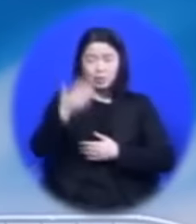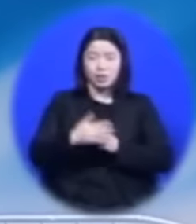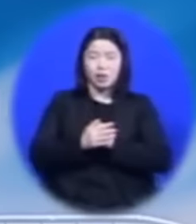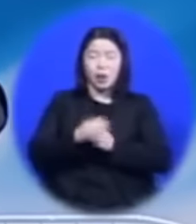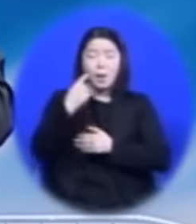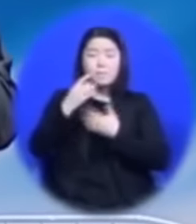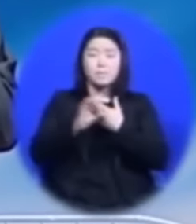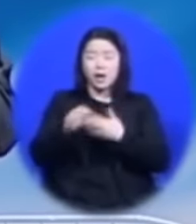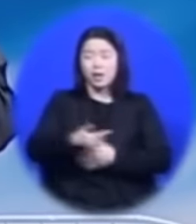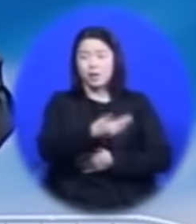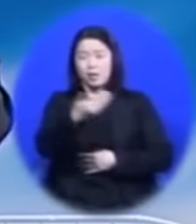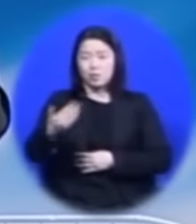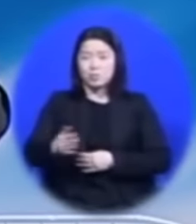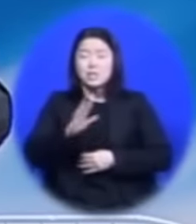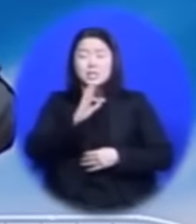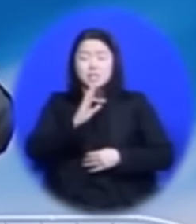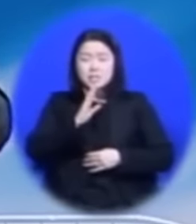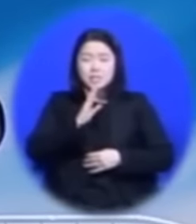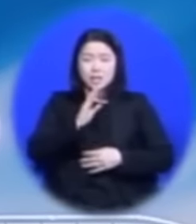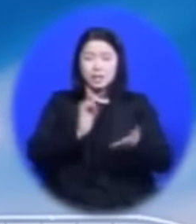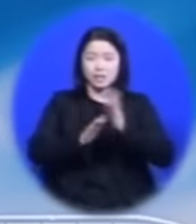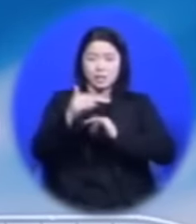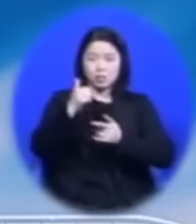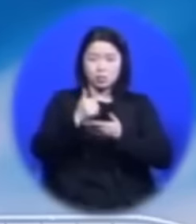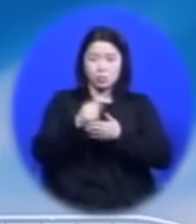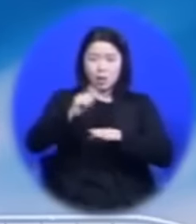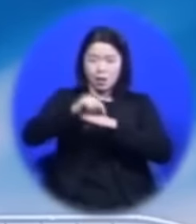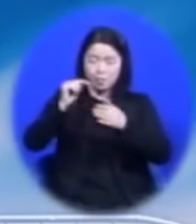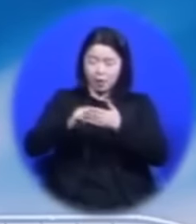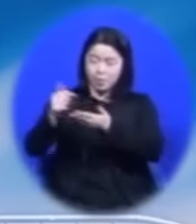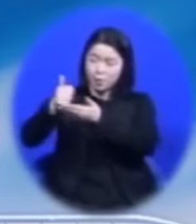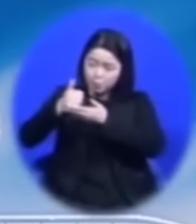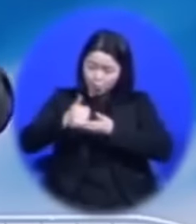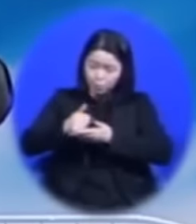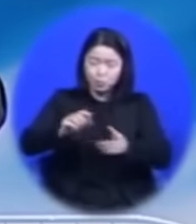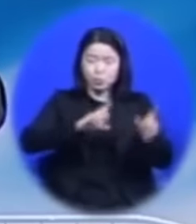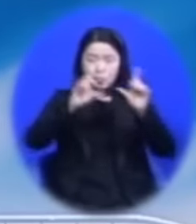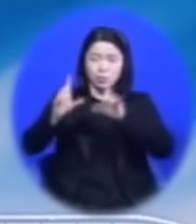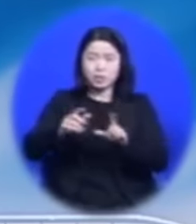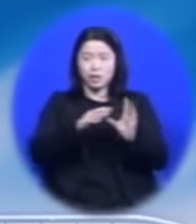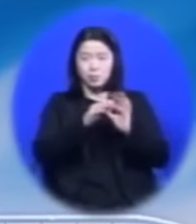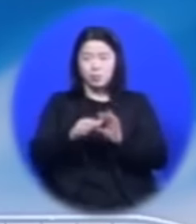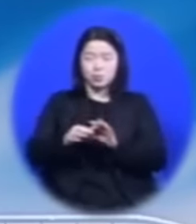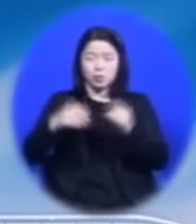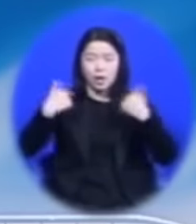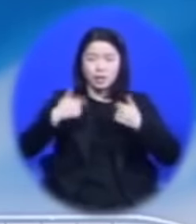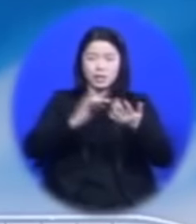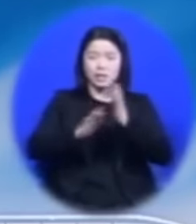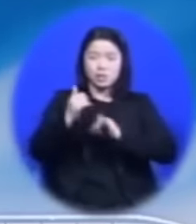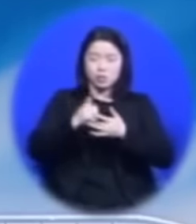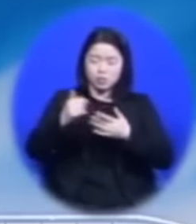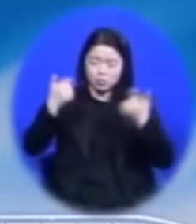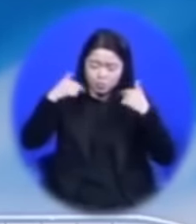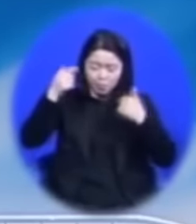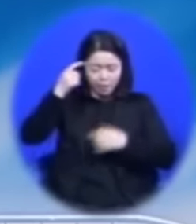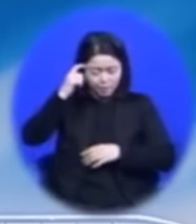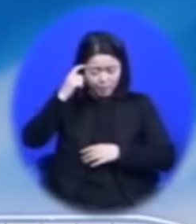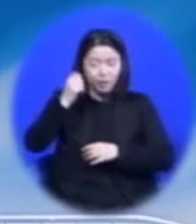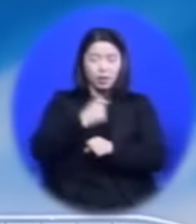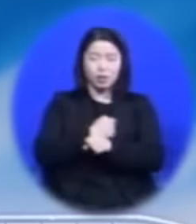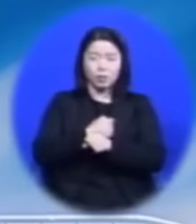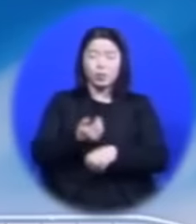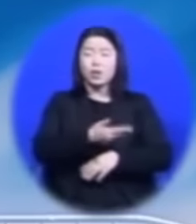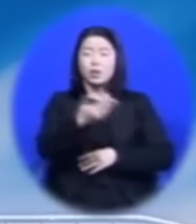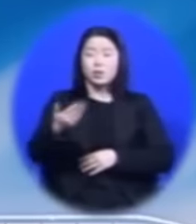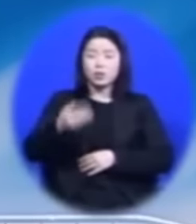만약에 여러분이 진짜 예수님을 마음에 모시고 살면서 늘 예수님을 생각하고 살고 여러분의